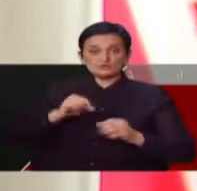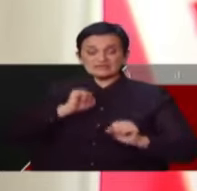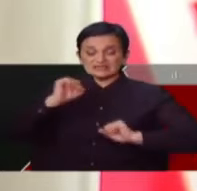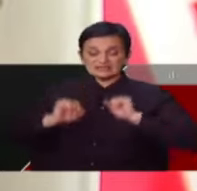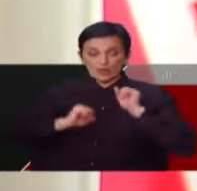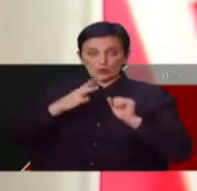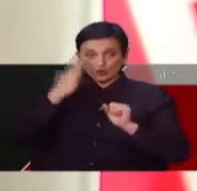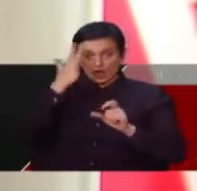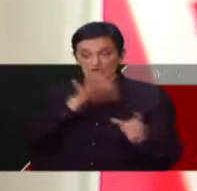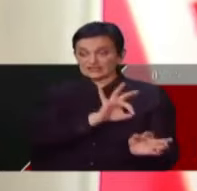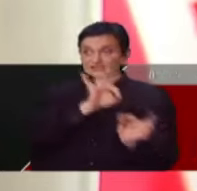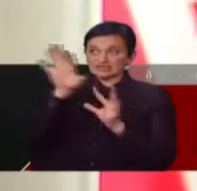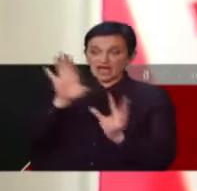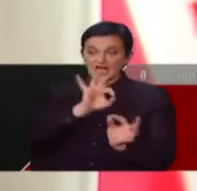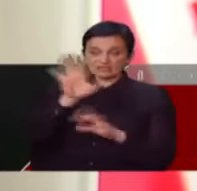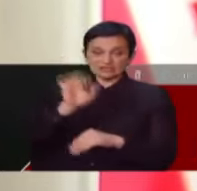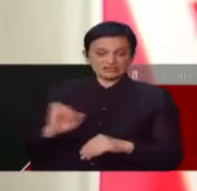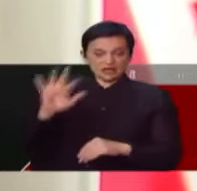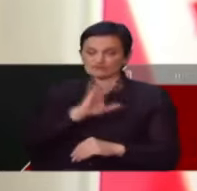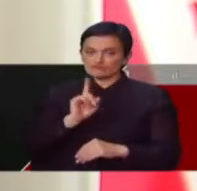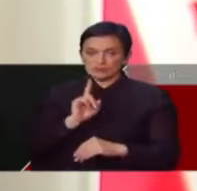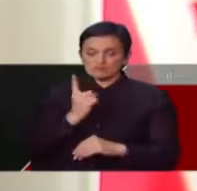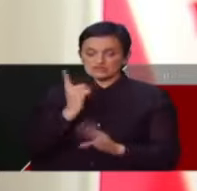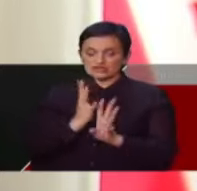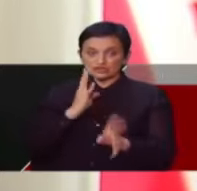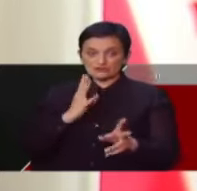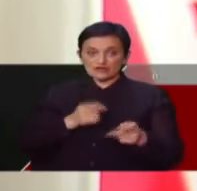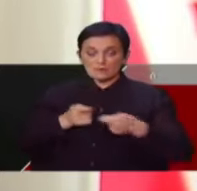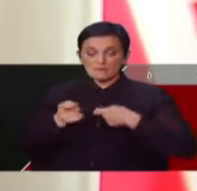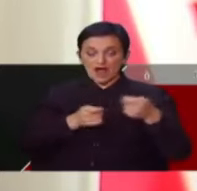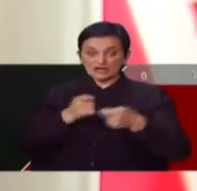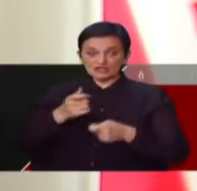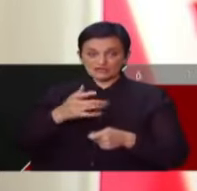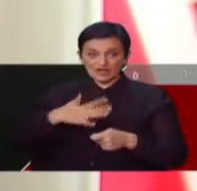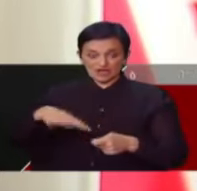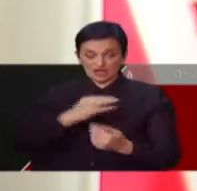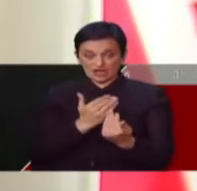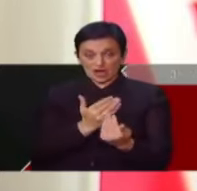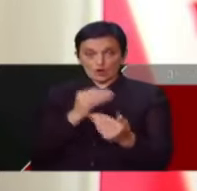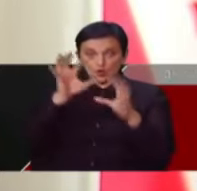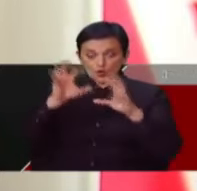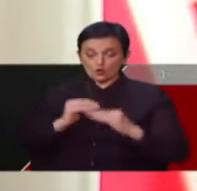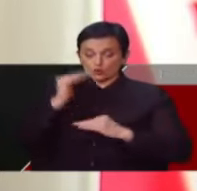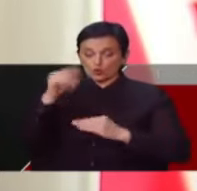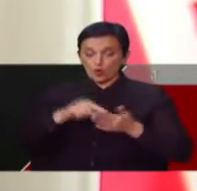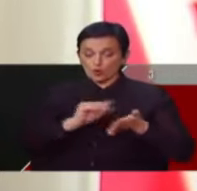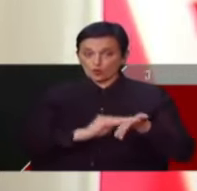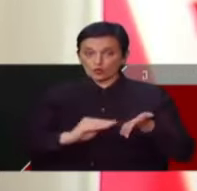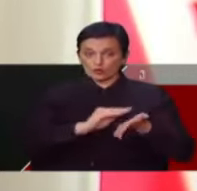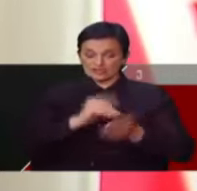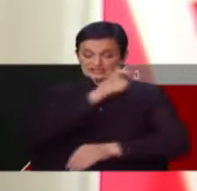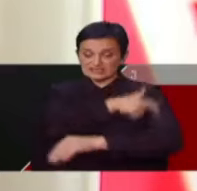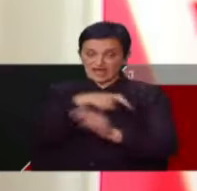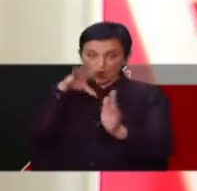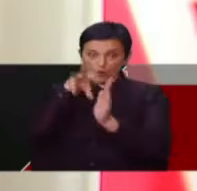საქართველოს, რომ გადაიტანოს დასავლეთზე, პირველ რიგში არის ქვეყნის მართლმხელისუფლებაზე, რომელსაც კონსტიტუცია შეეწერა ნატოსა და ევროკავშირის წევრობა